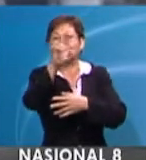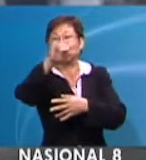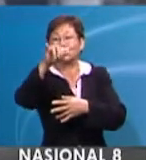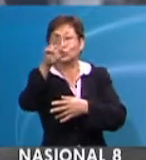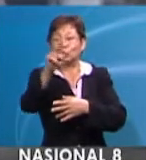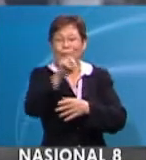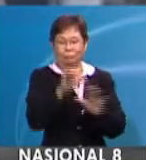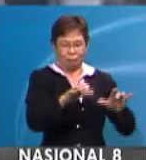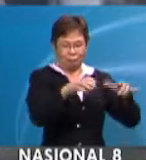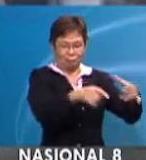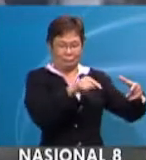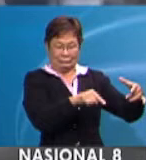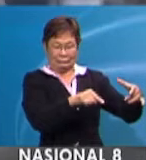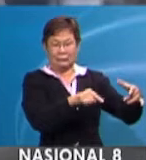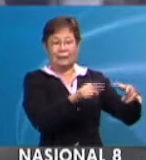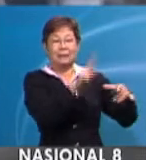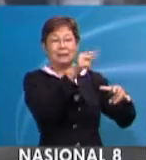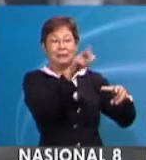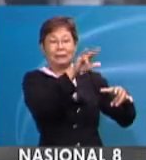satu badan yang lebih